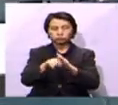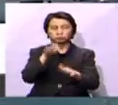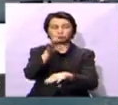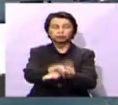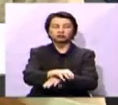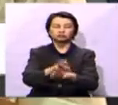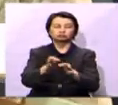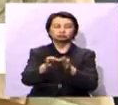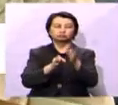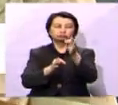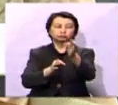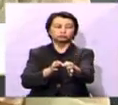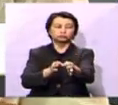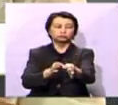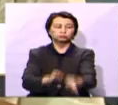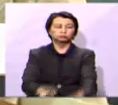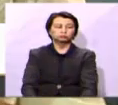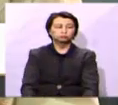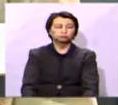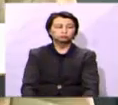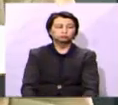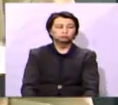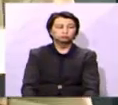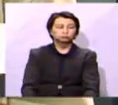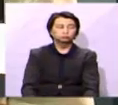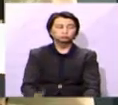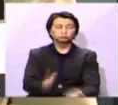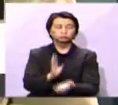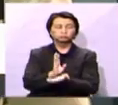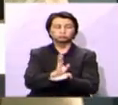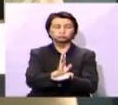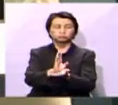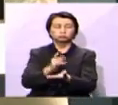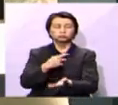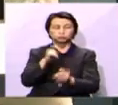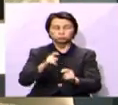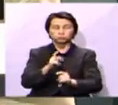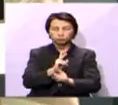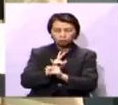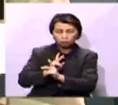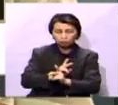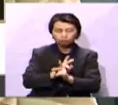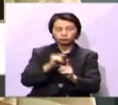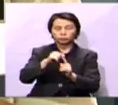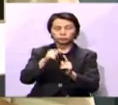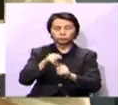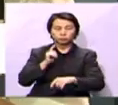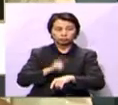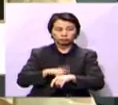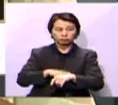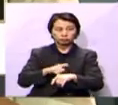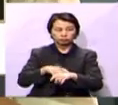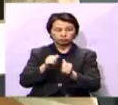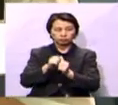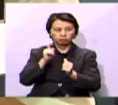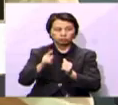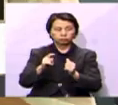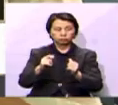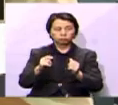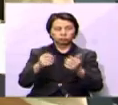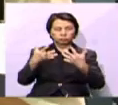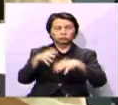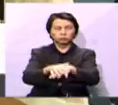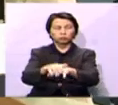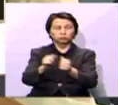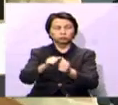ditunda. The regatta is part of a circuit and we have to be very careful when we time the regatta so it doesn't clash with